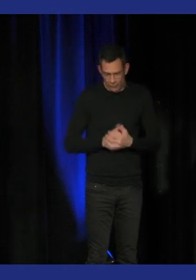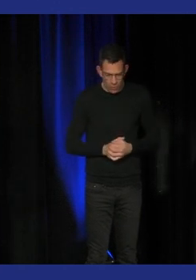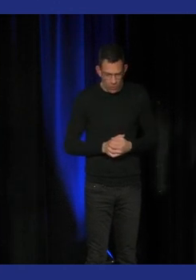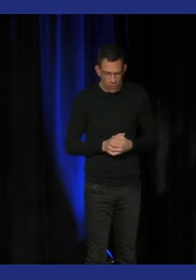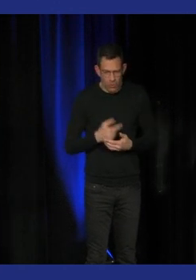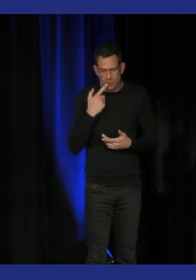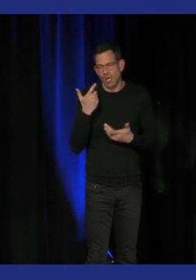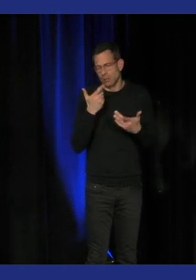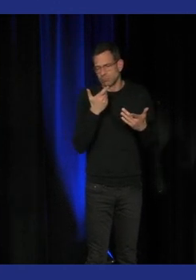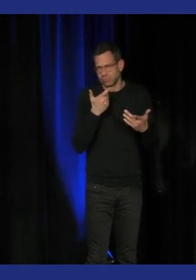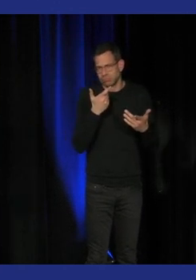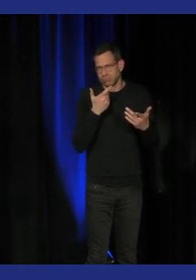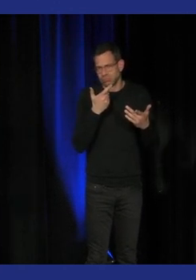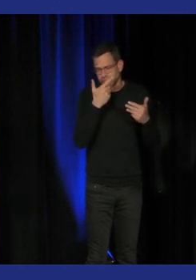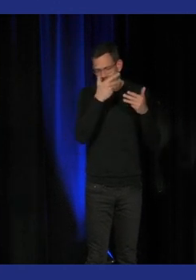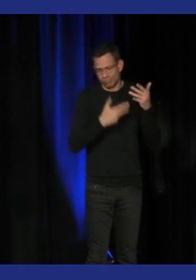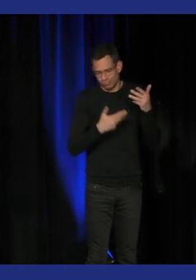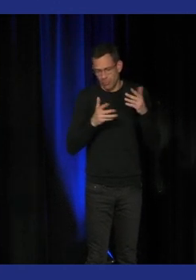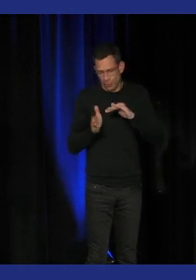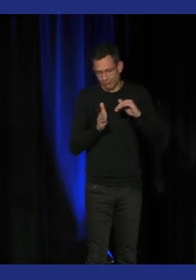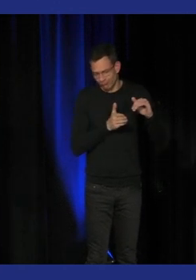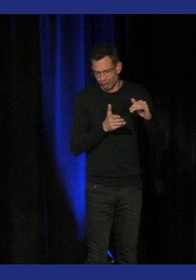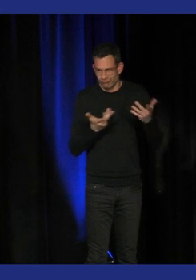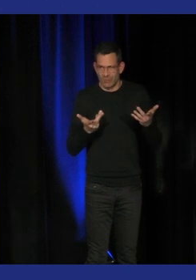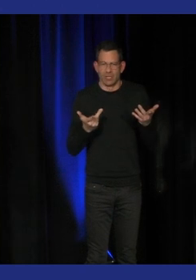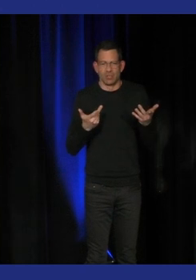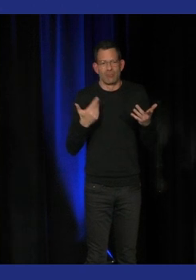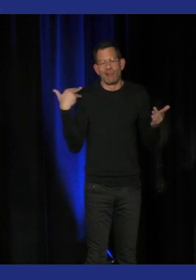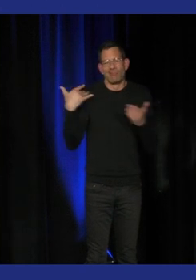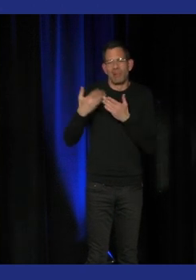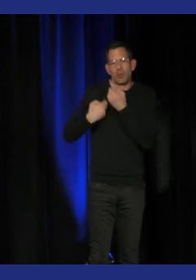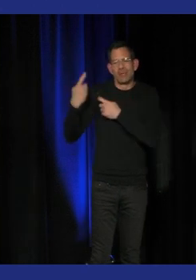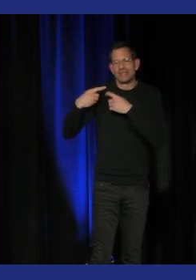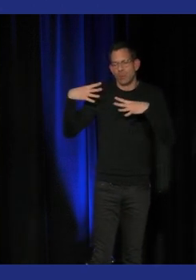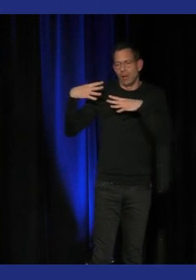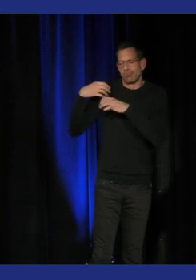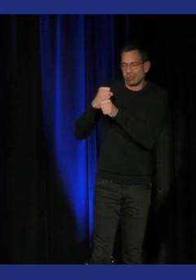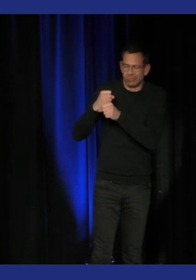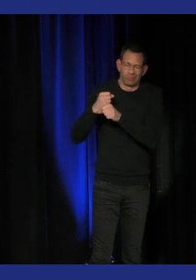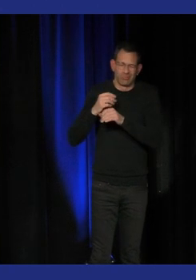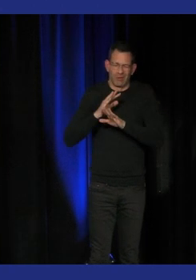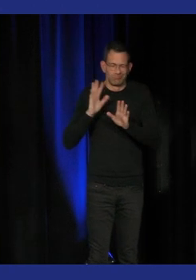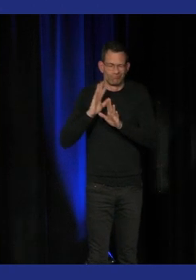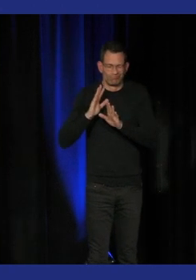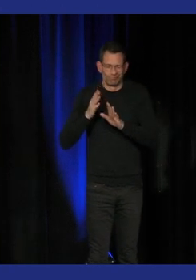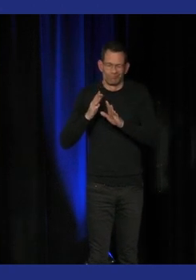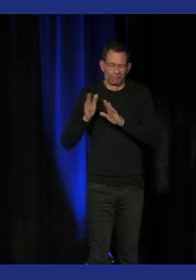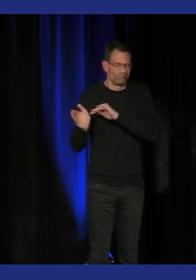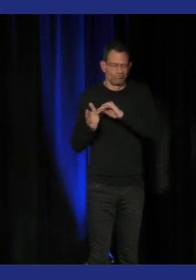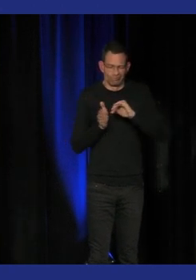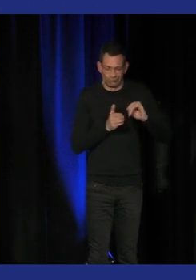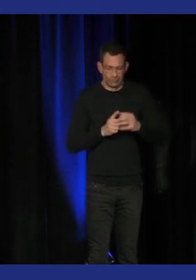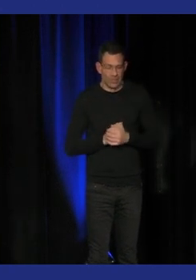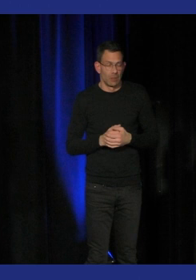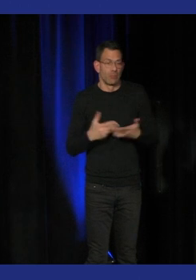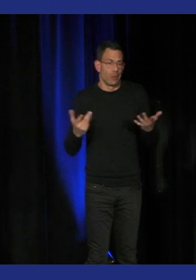passer. Du coup, j'allais faire un bref historique, mais je vais aller très très vite du coup. Voilà, avec le